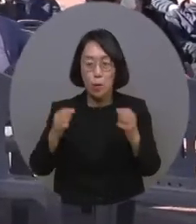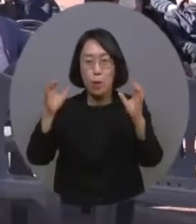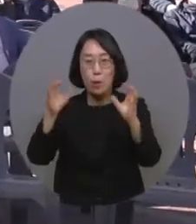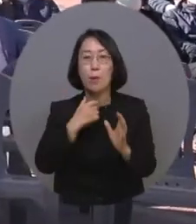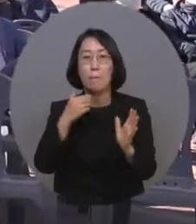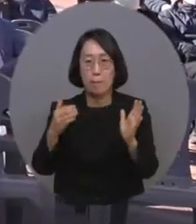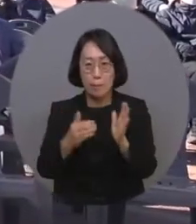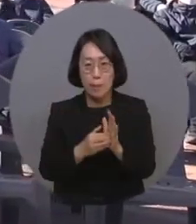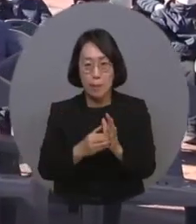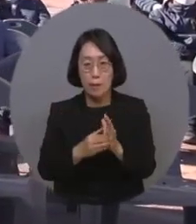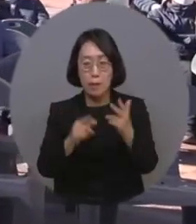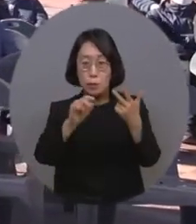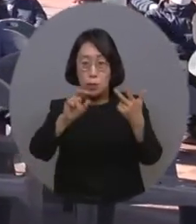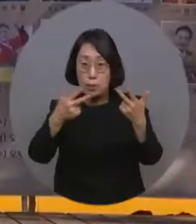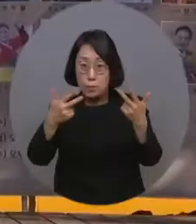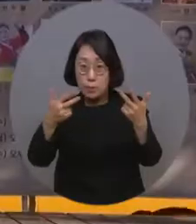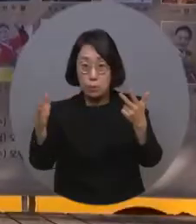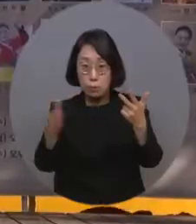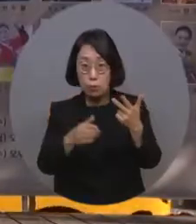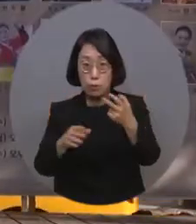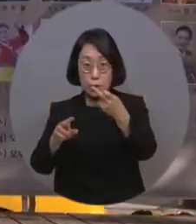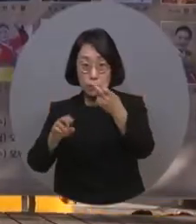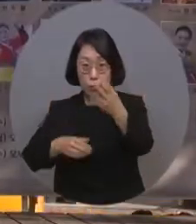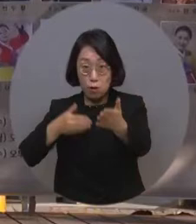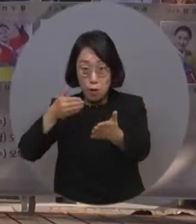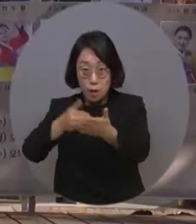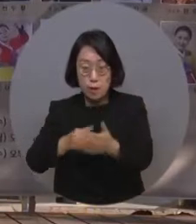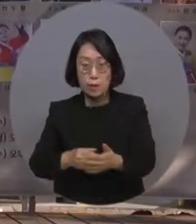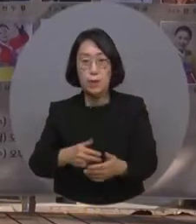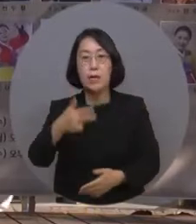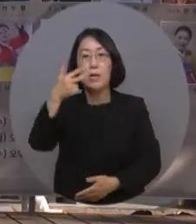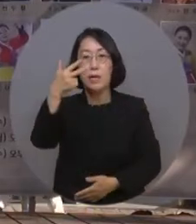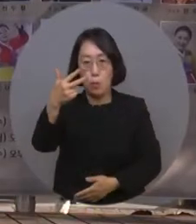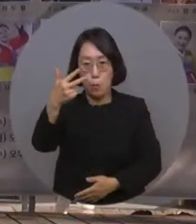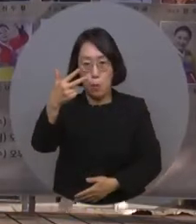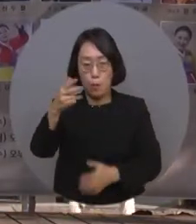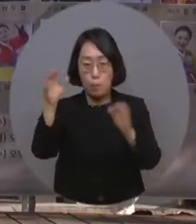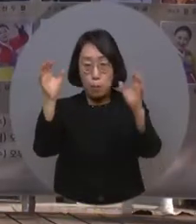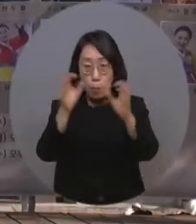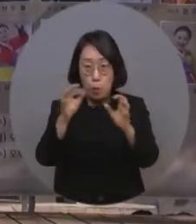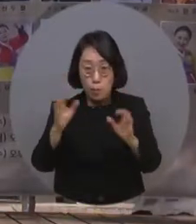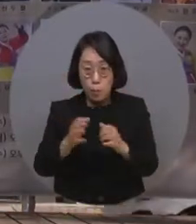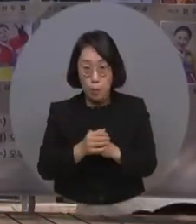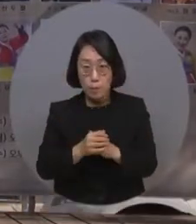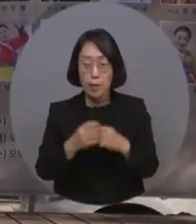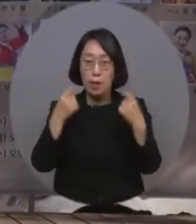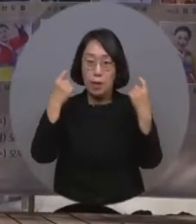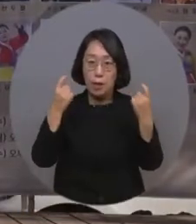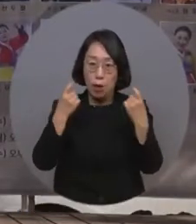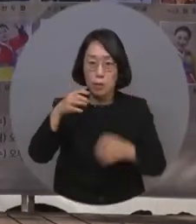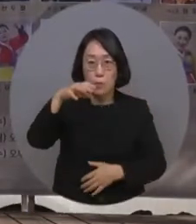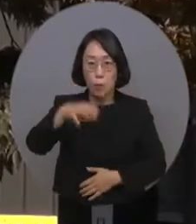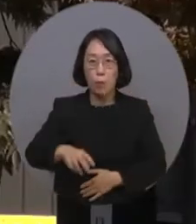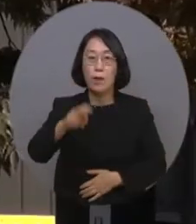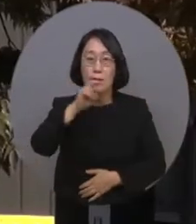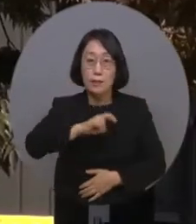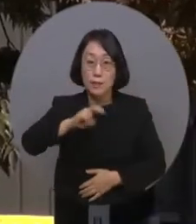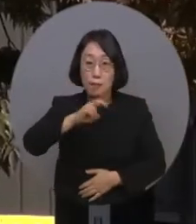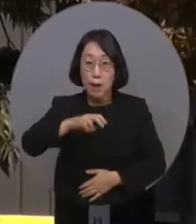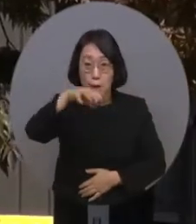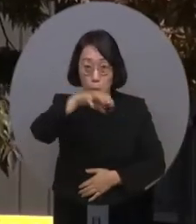7월 27일부터 12월 30일까지 총 7번의 행사를 여름 피서 관광지를 찾아 음악회를